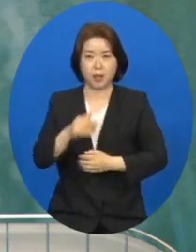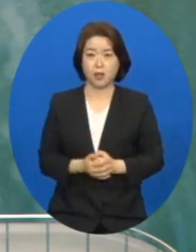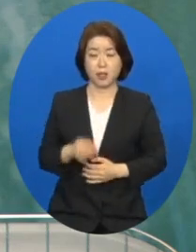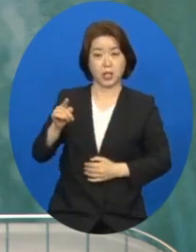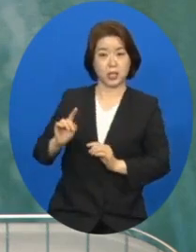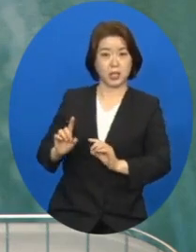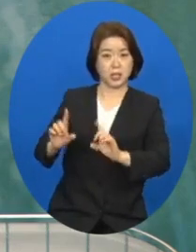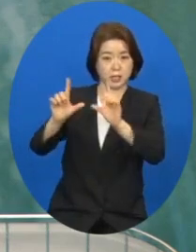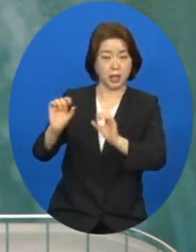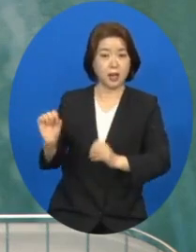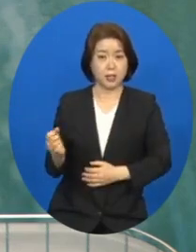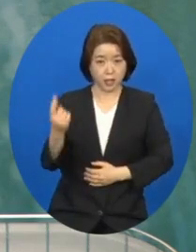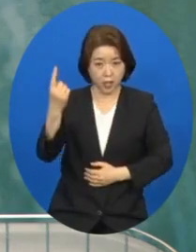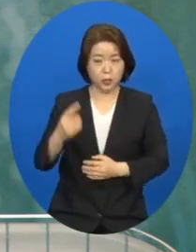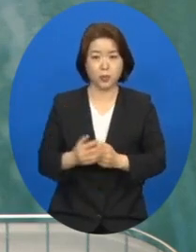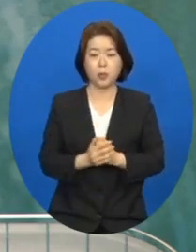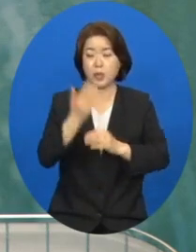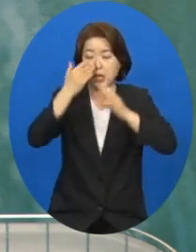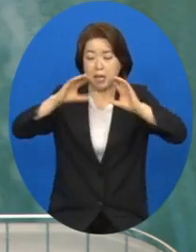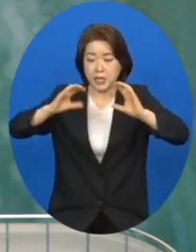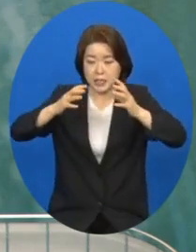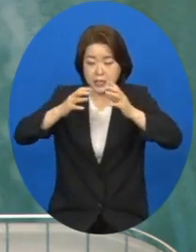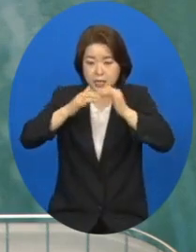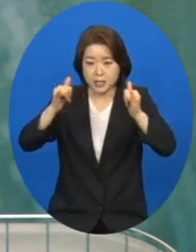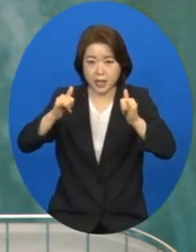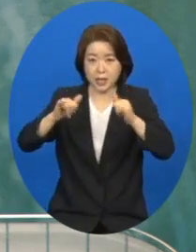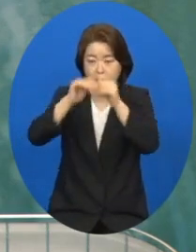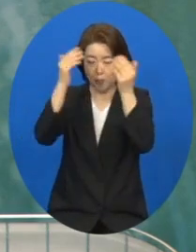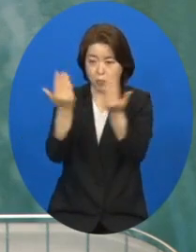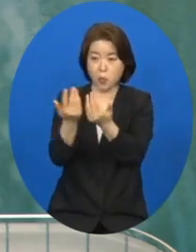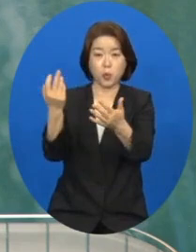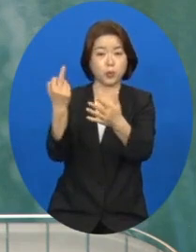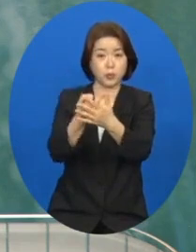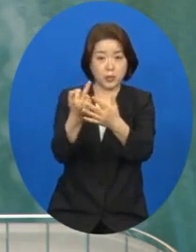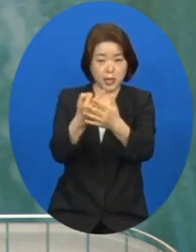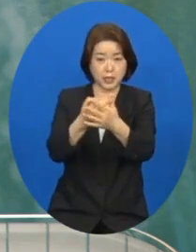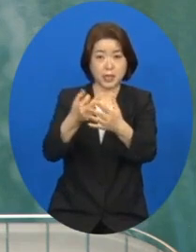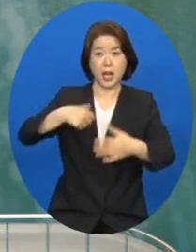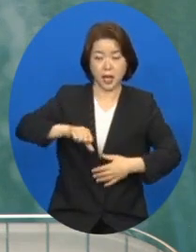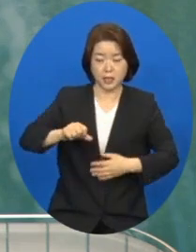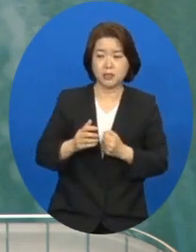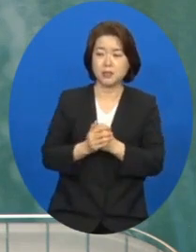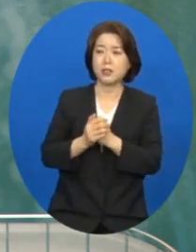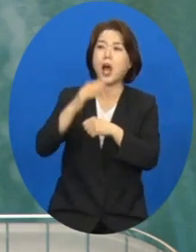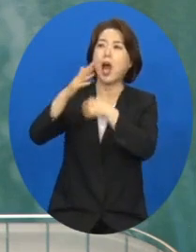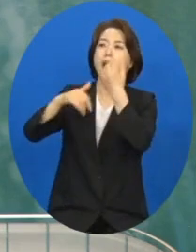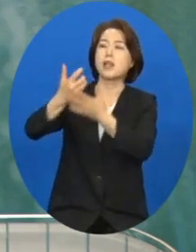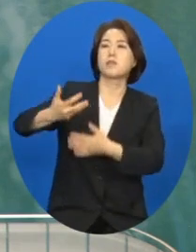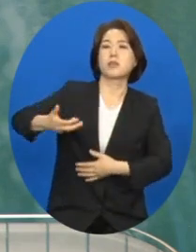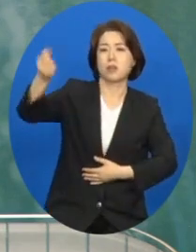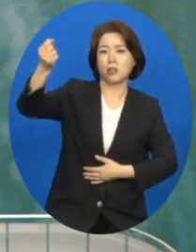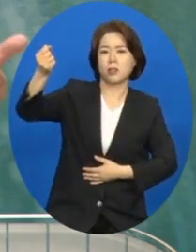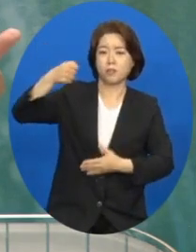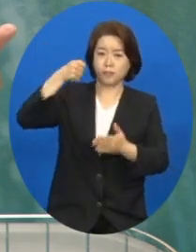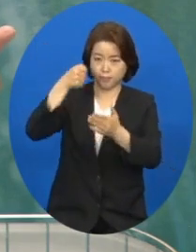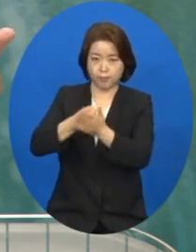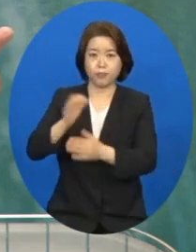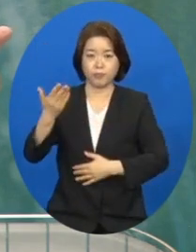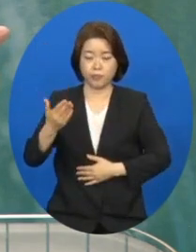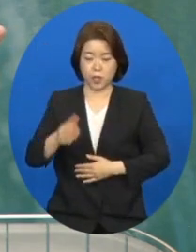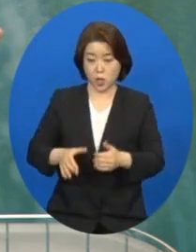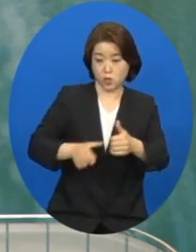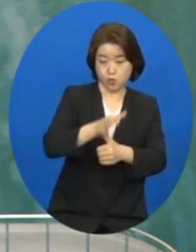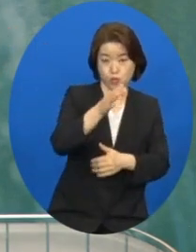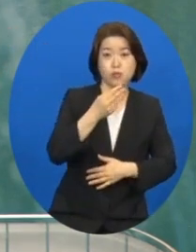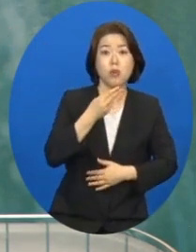계기로 이스라엘 집안의 모든 장자는 하나님의 소유라고 하나님이 정하셨어요. 죽이지는